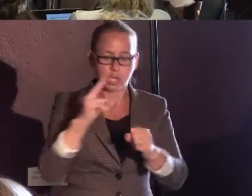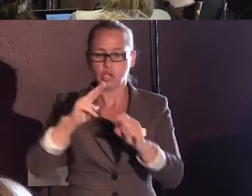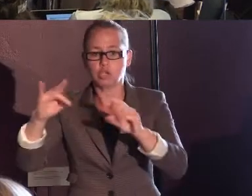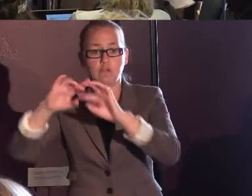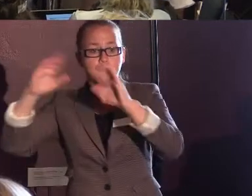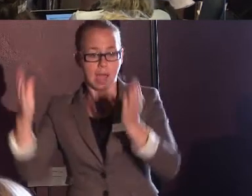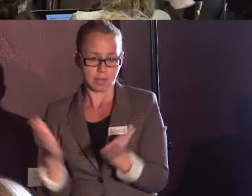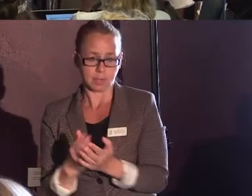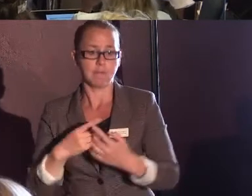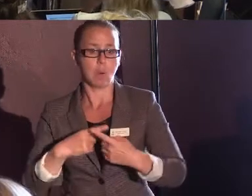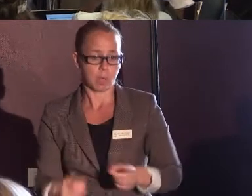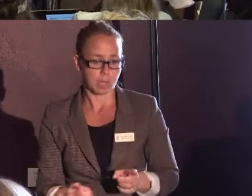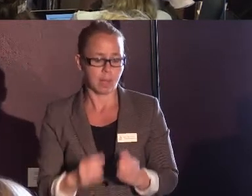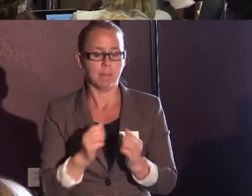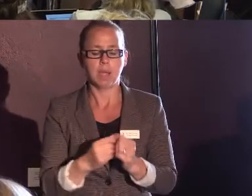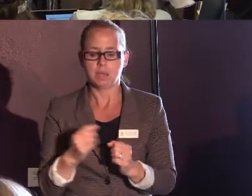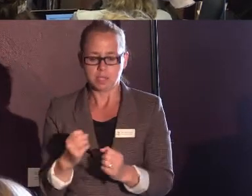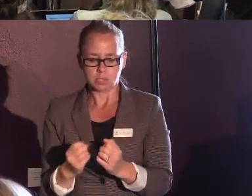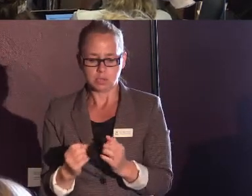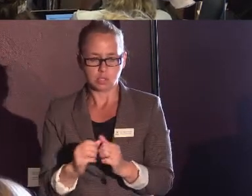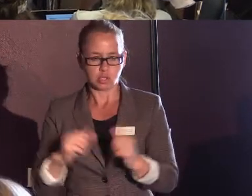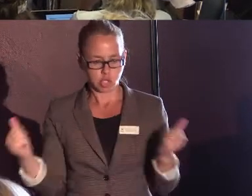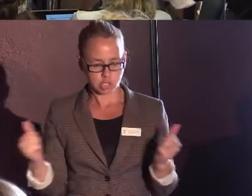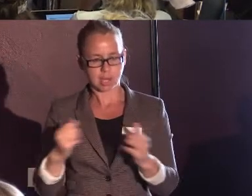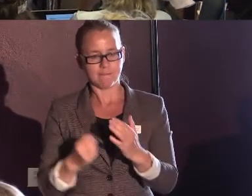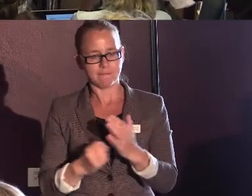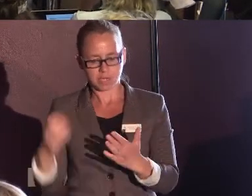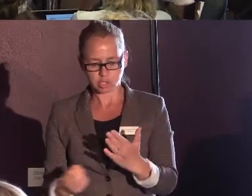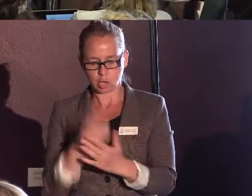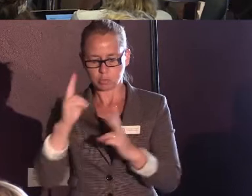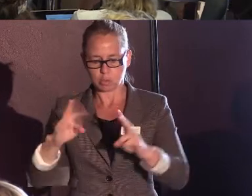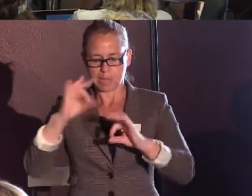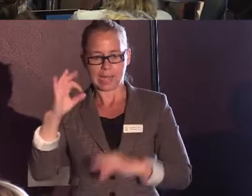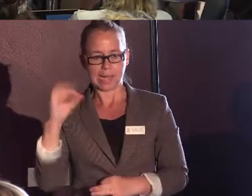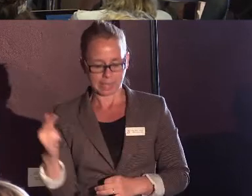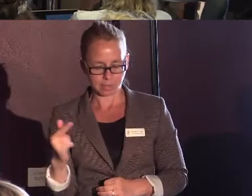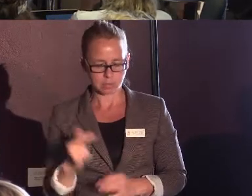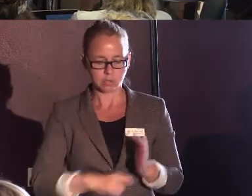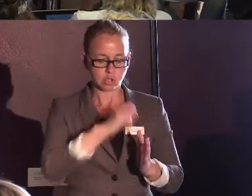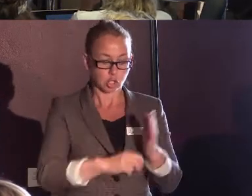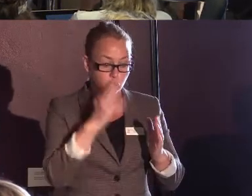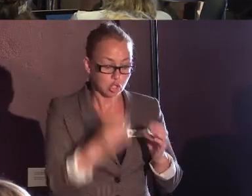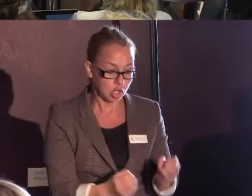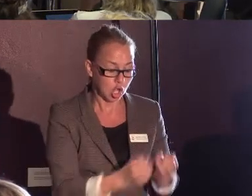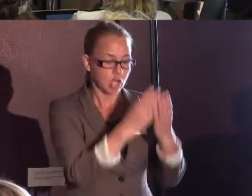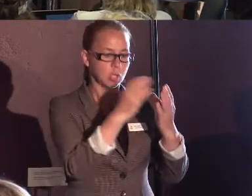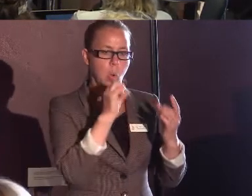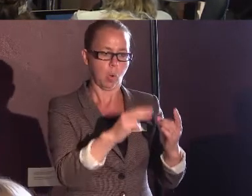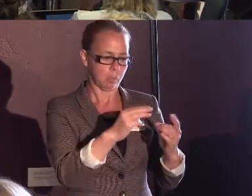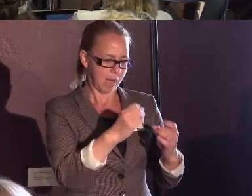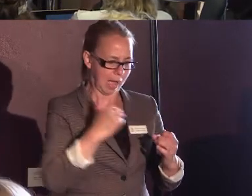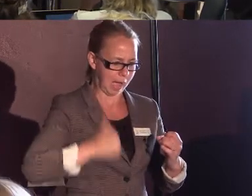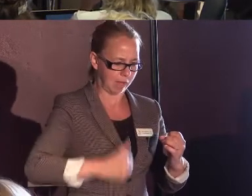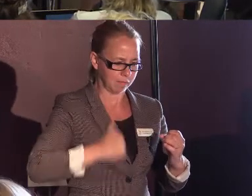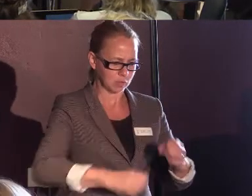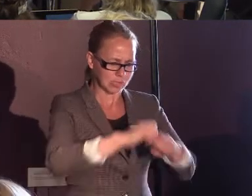världen. Det stora värdeskapandet i samhället som helhet uppstår då nya lösningar anammas och sprids